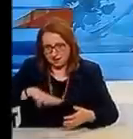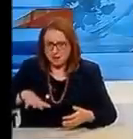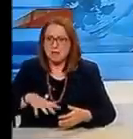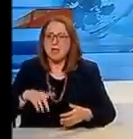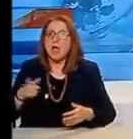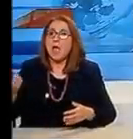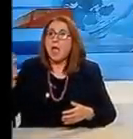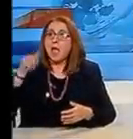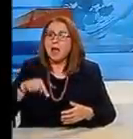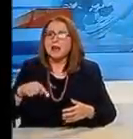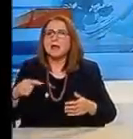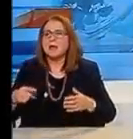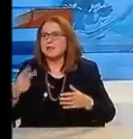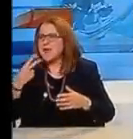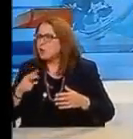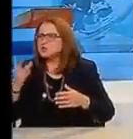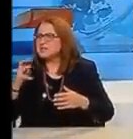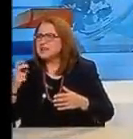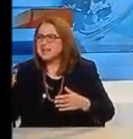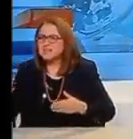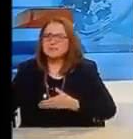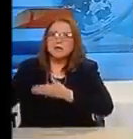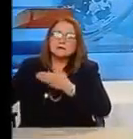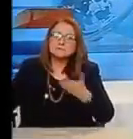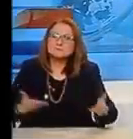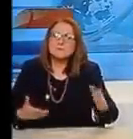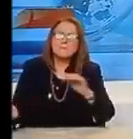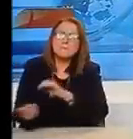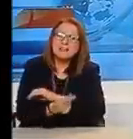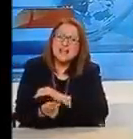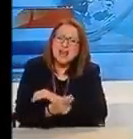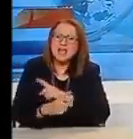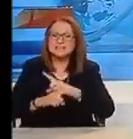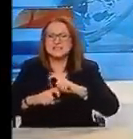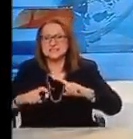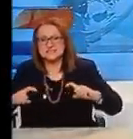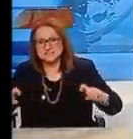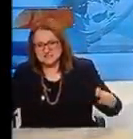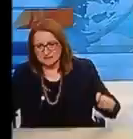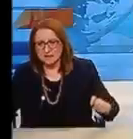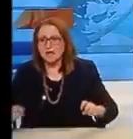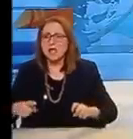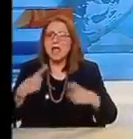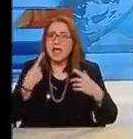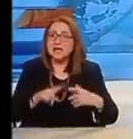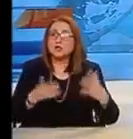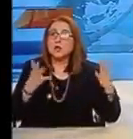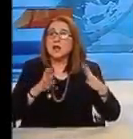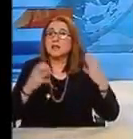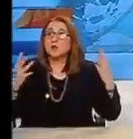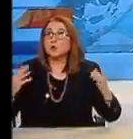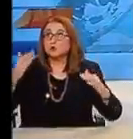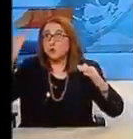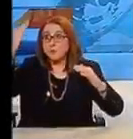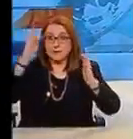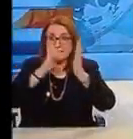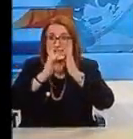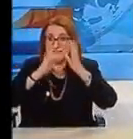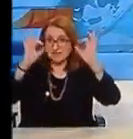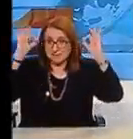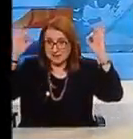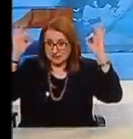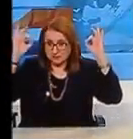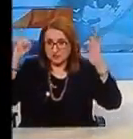φιλοξενίας ή οικισμούς ειδικών ομάδων πληθυσμού. 198 ήταν στην Κεντρική Μακεδονία, 160 στη